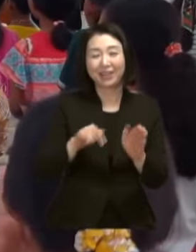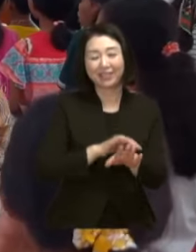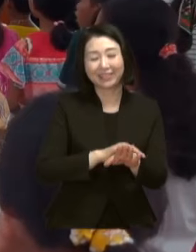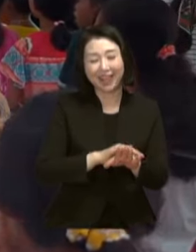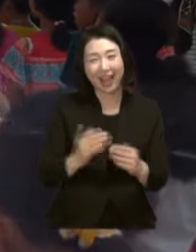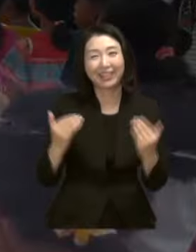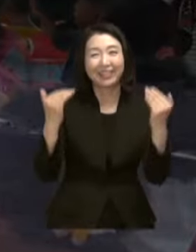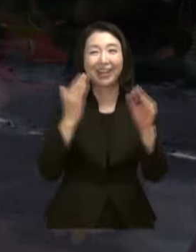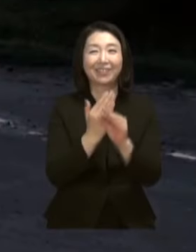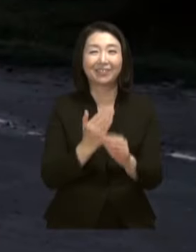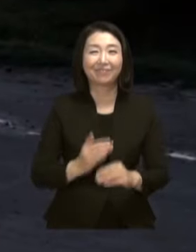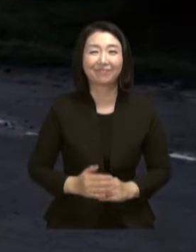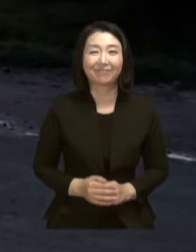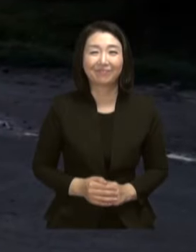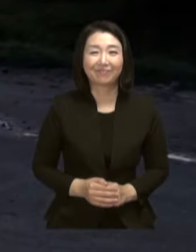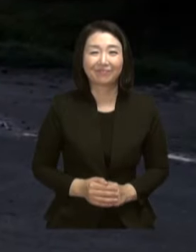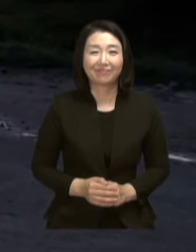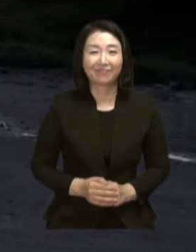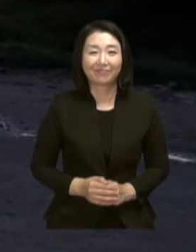있다.